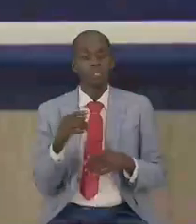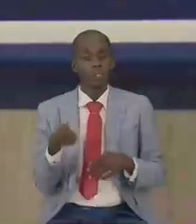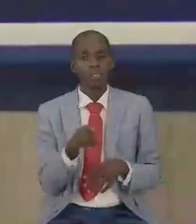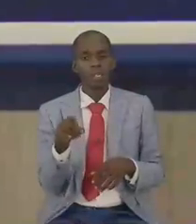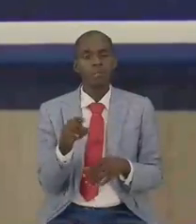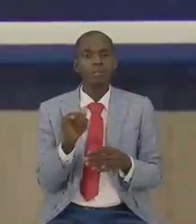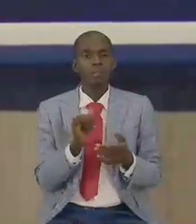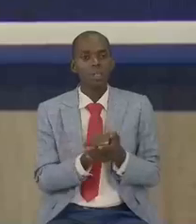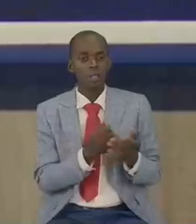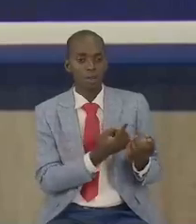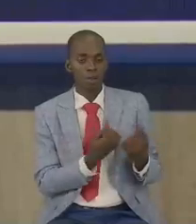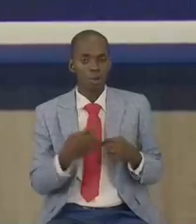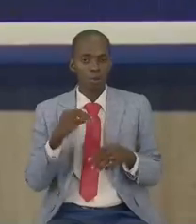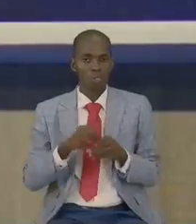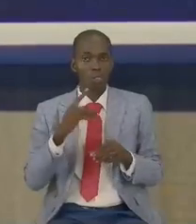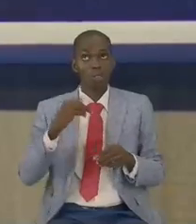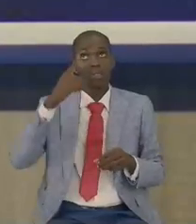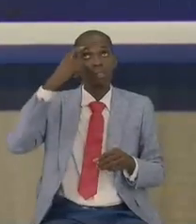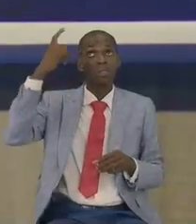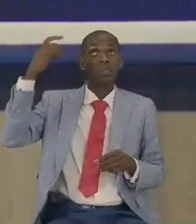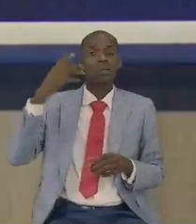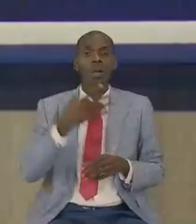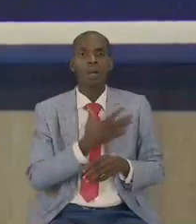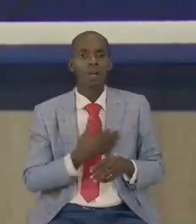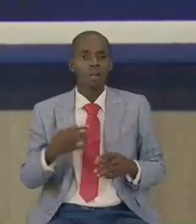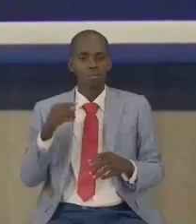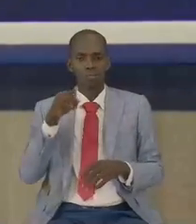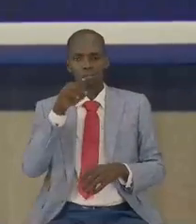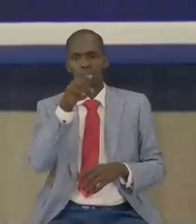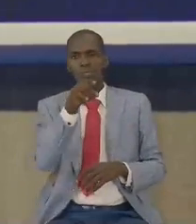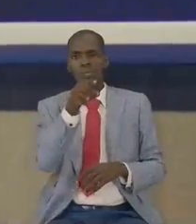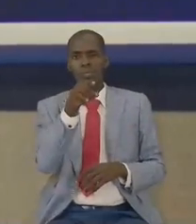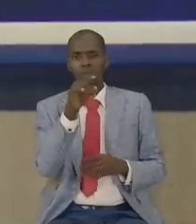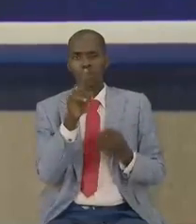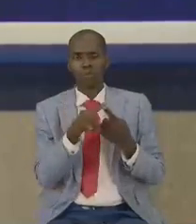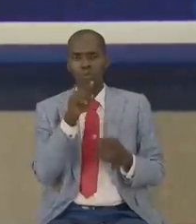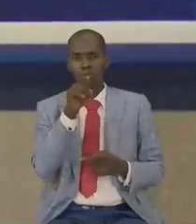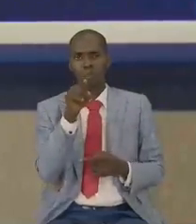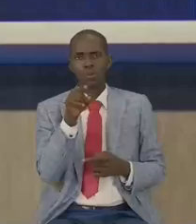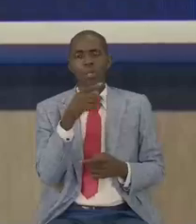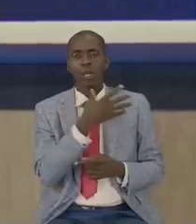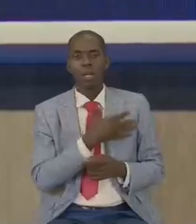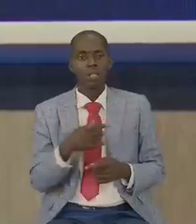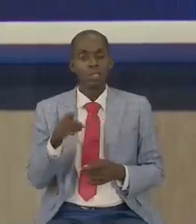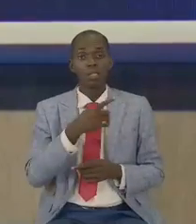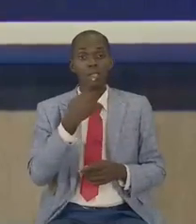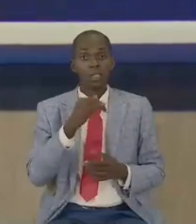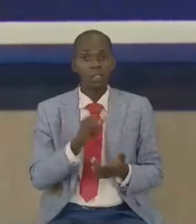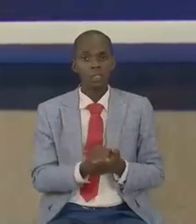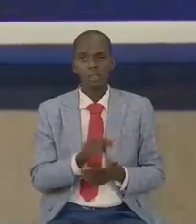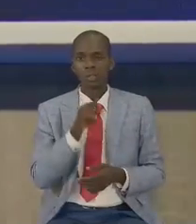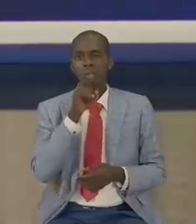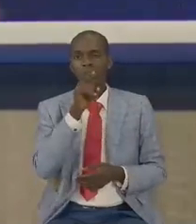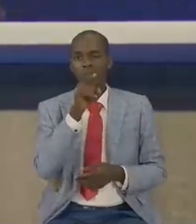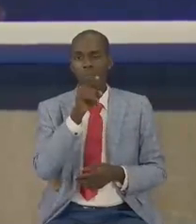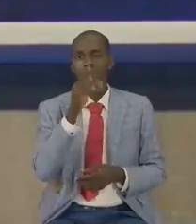Ceux-là qui viennent dans les rêves et qui te doigtent comme ça, et ils disent, tu